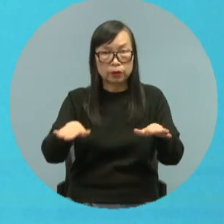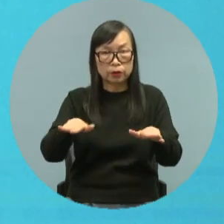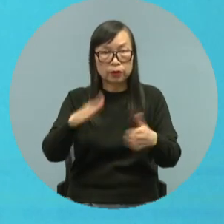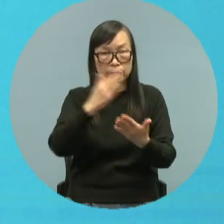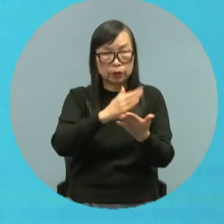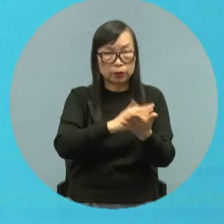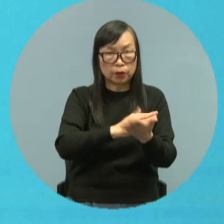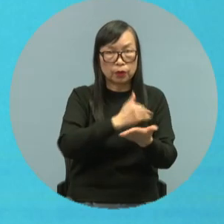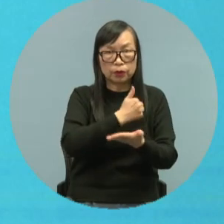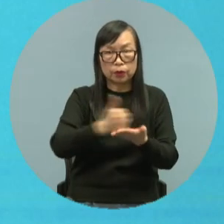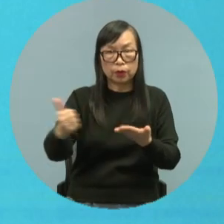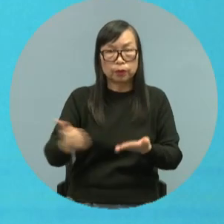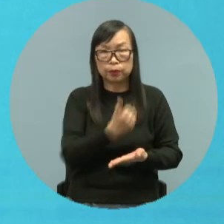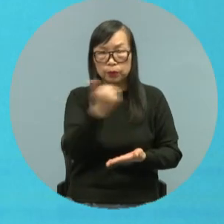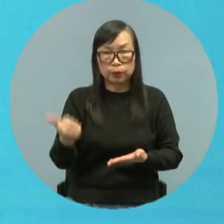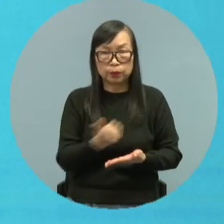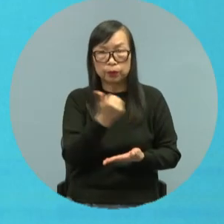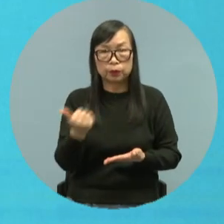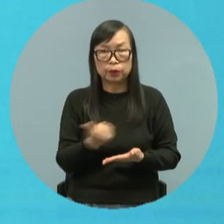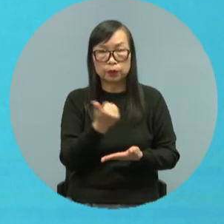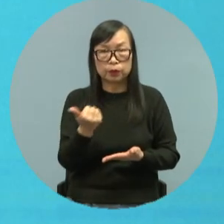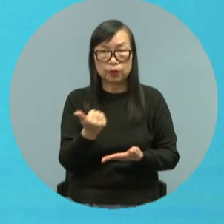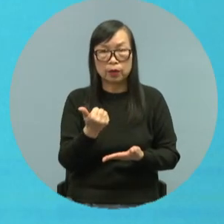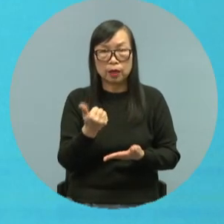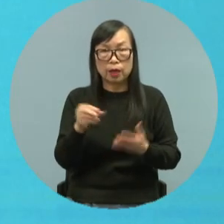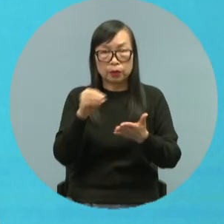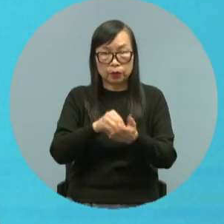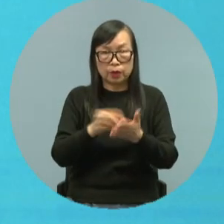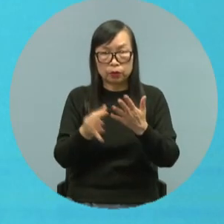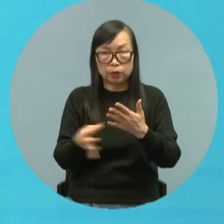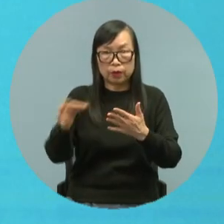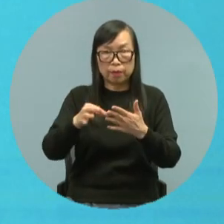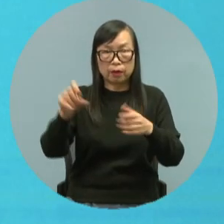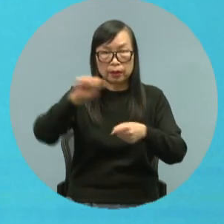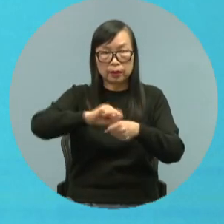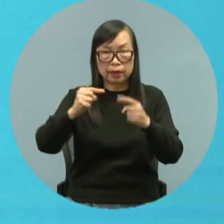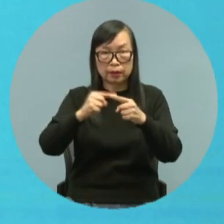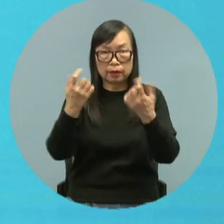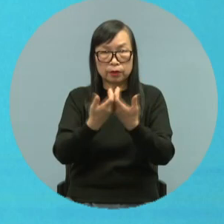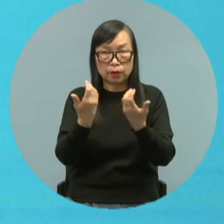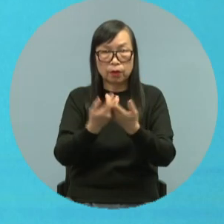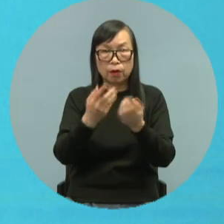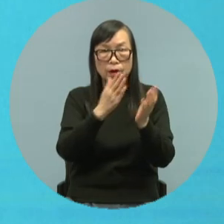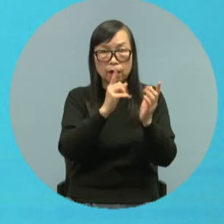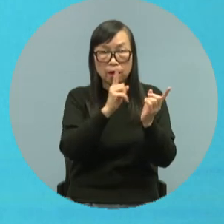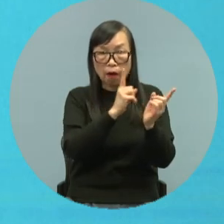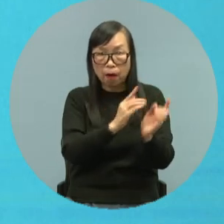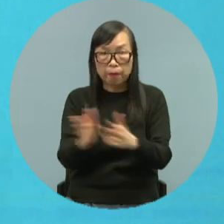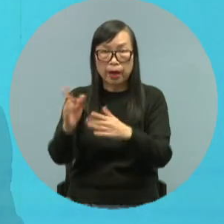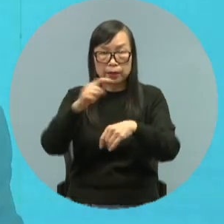序和暢順，去決定進一步增加人數和相應安排的時